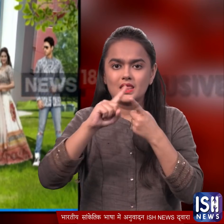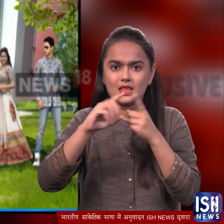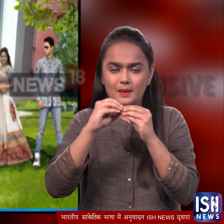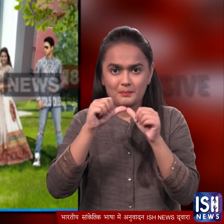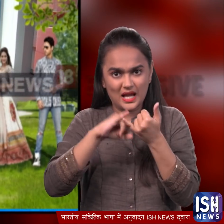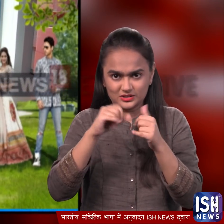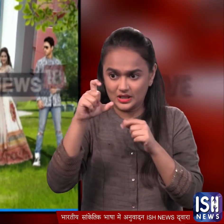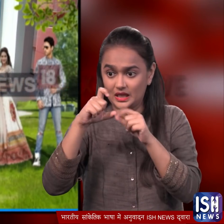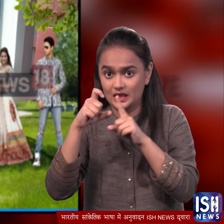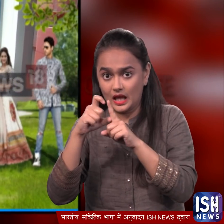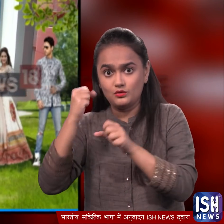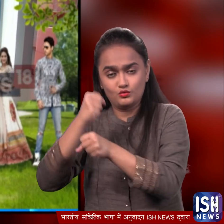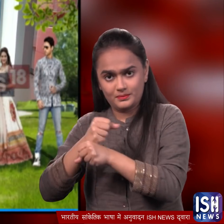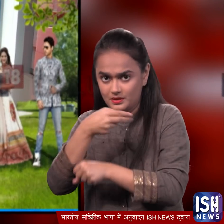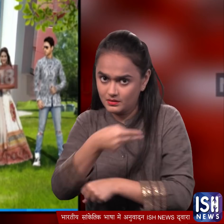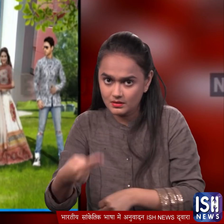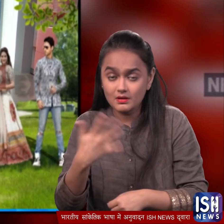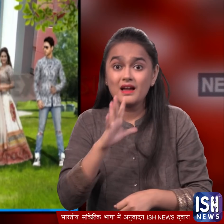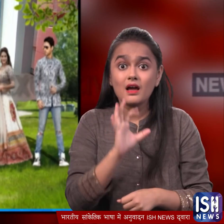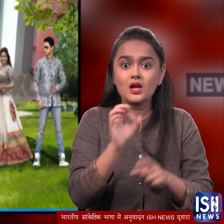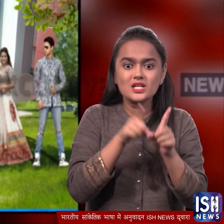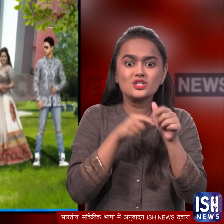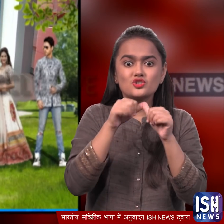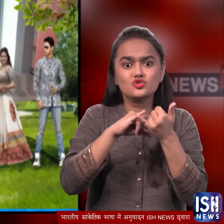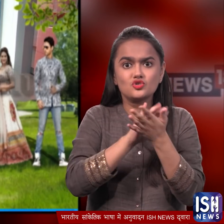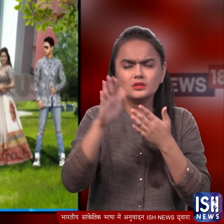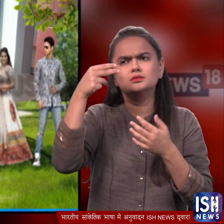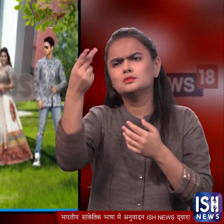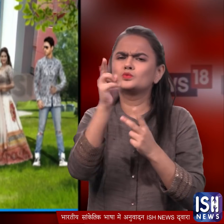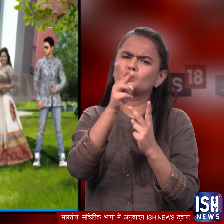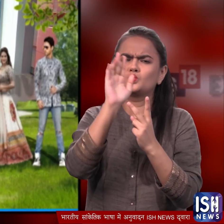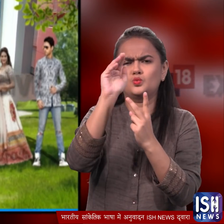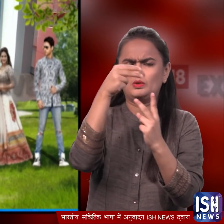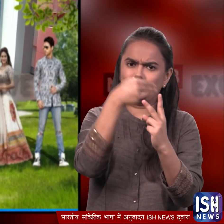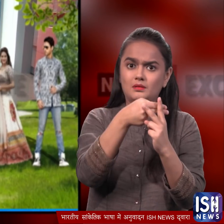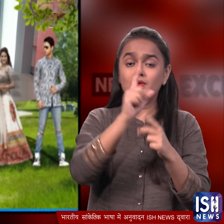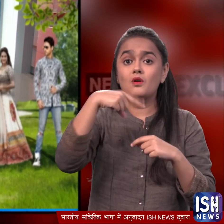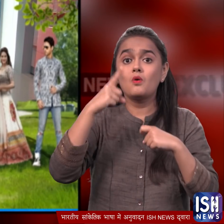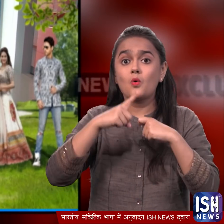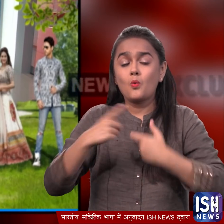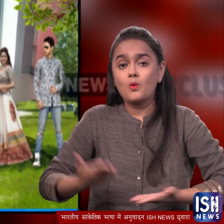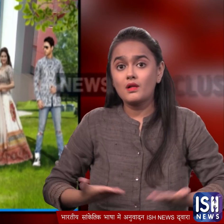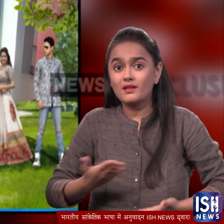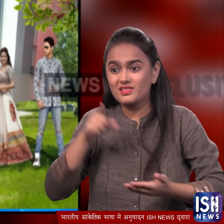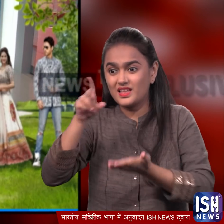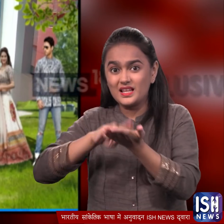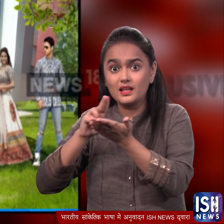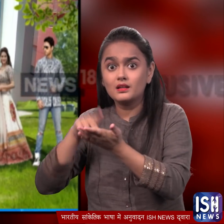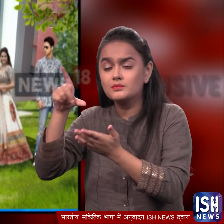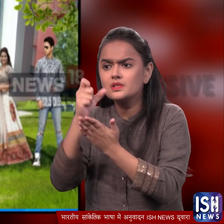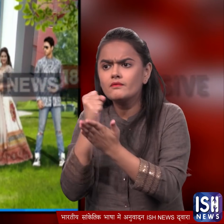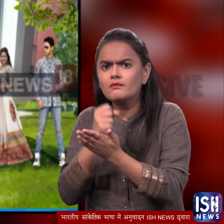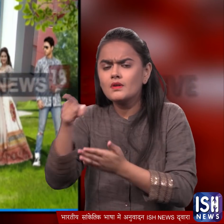नाम देबाशीष दास गुप्ता लिखवाया है, जो यश दास गुप्ता के नाम से भी जाने जाते हैं, और कोलकाता नगर निगम की ओर से